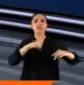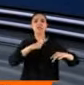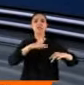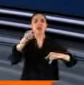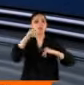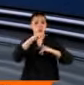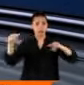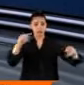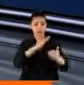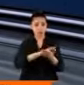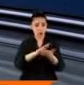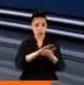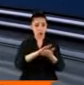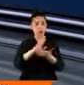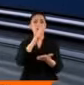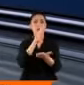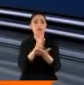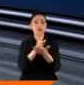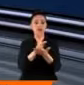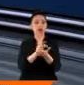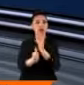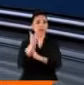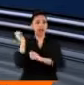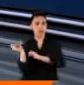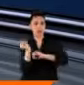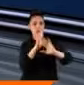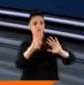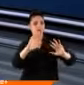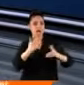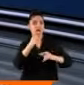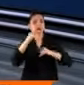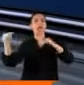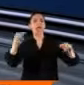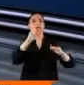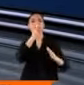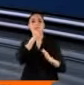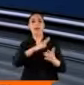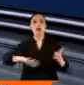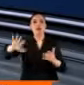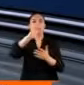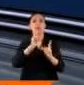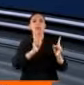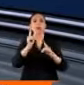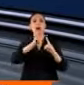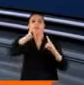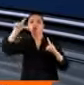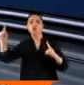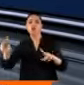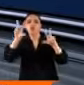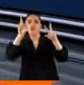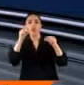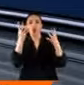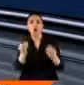ya eksiklerin giderilmesi için iddianame iade edilsin ya da eksik belgeler dava sürecinde tamamlansın önerisinde